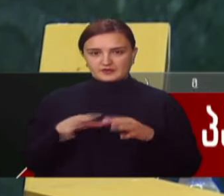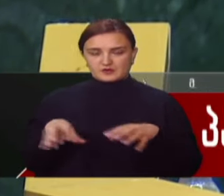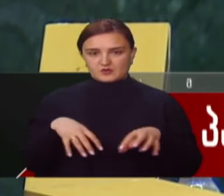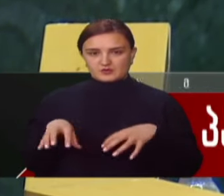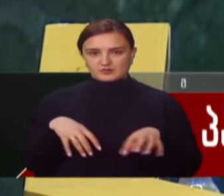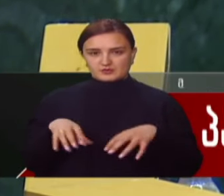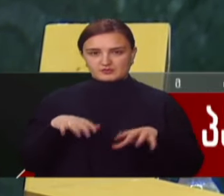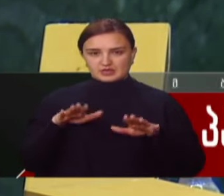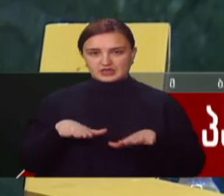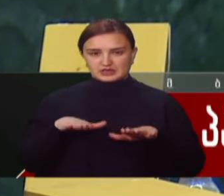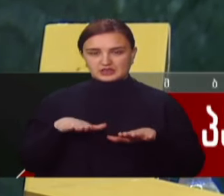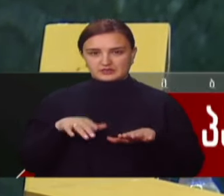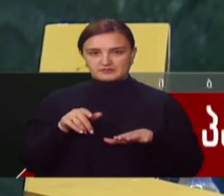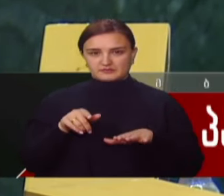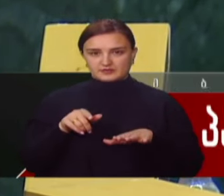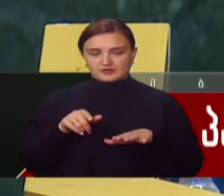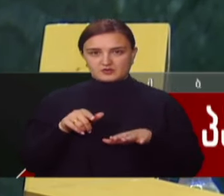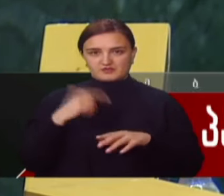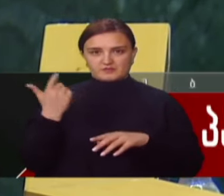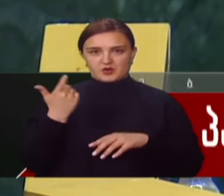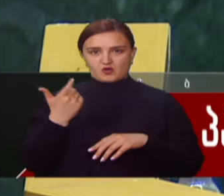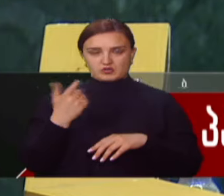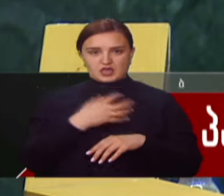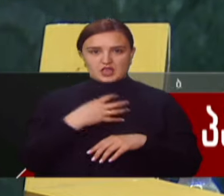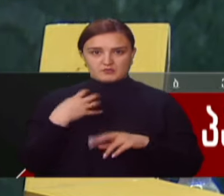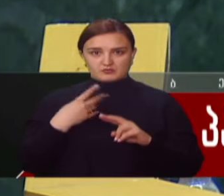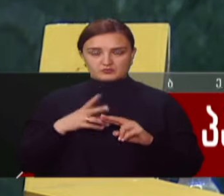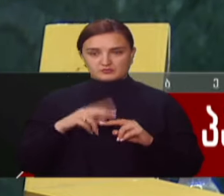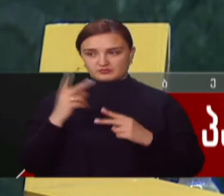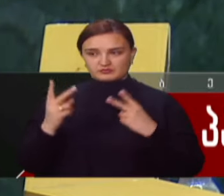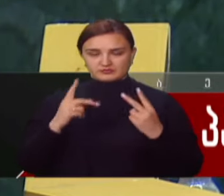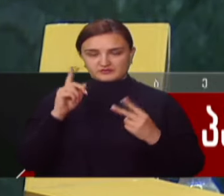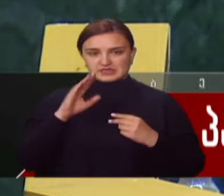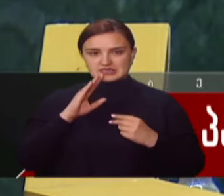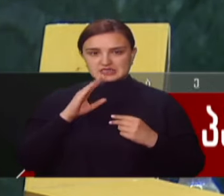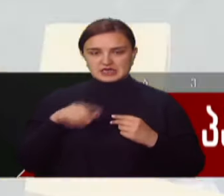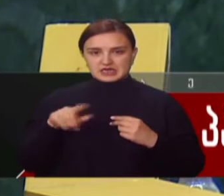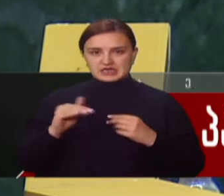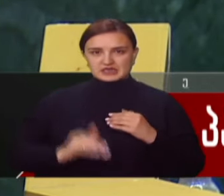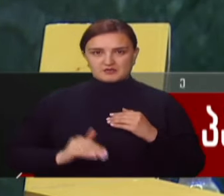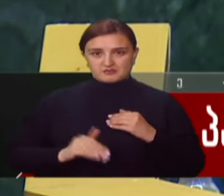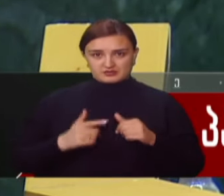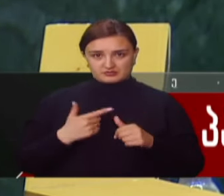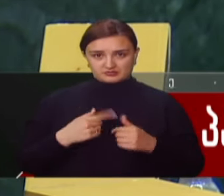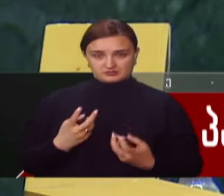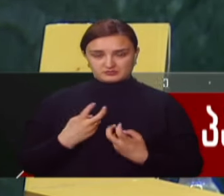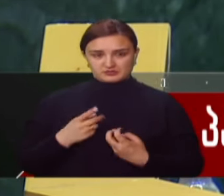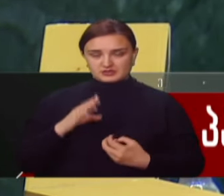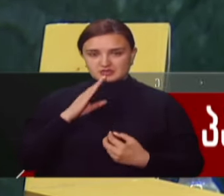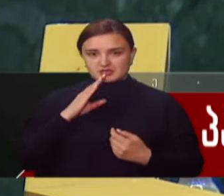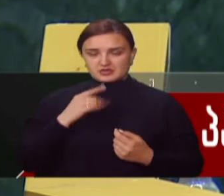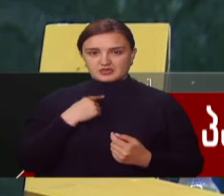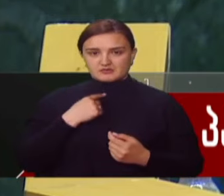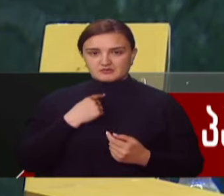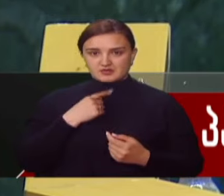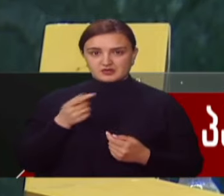კორუმპირებული ადგილობრივი ფეოდალები, ამიტომ გაიხედეთ, გამოიხედეთ და ფიქრობთ რომ ქალები არიან დაბალი ხობე. Ქალების მიერ მოტანილი ხმები